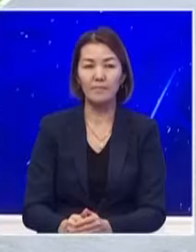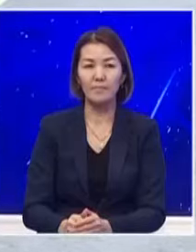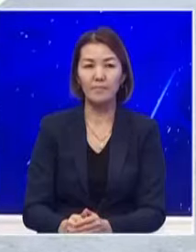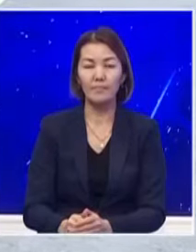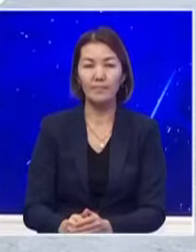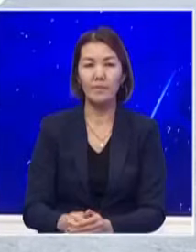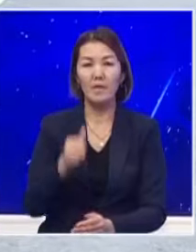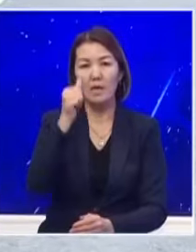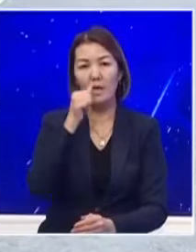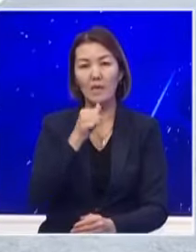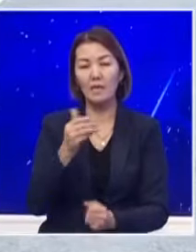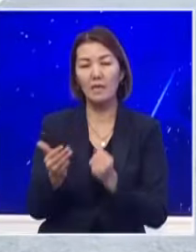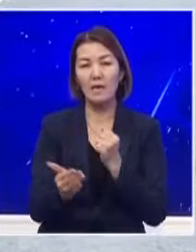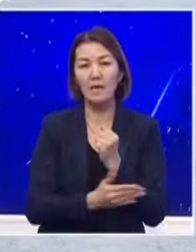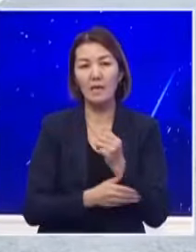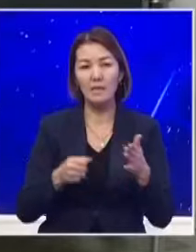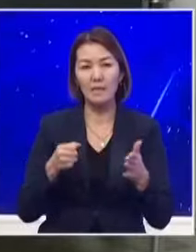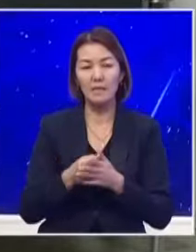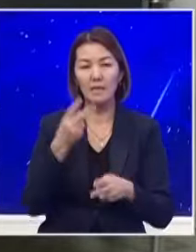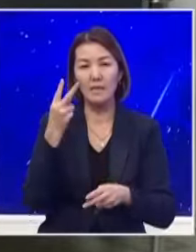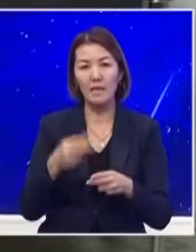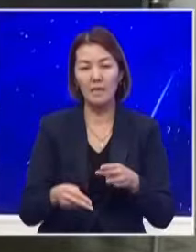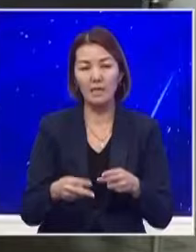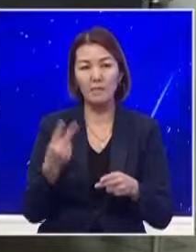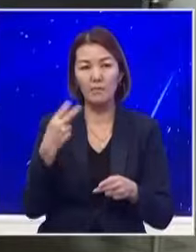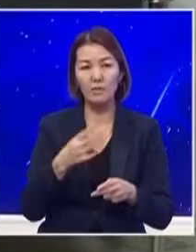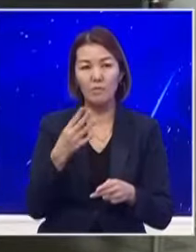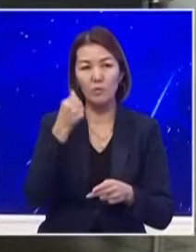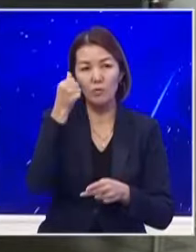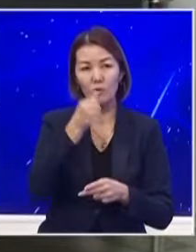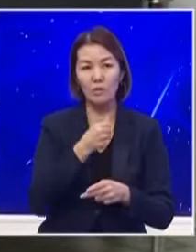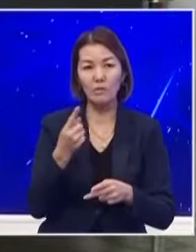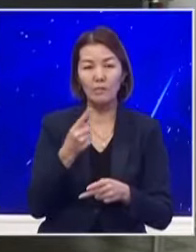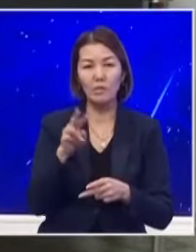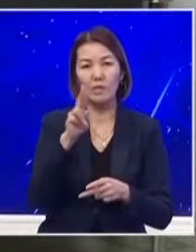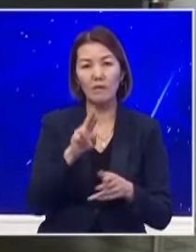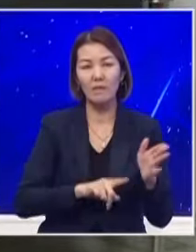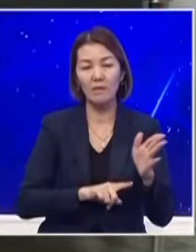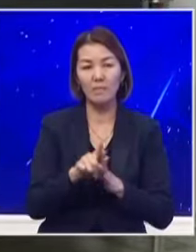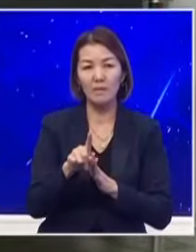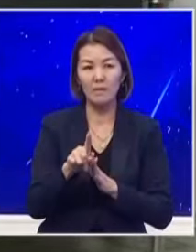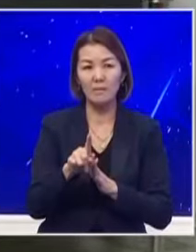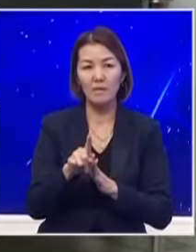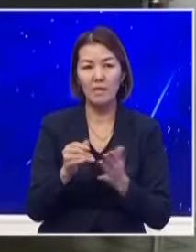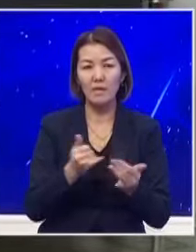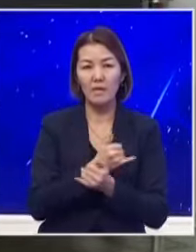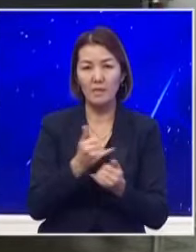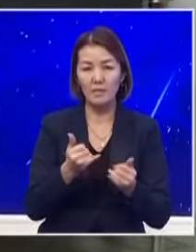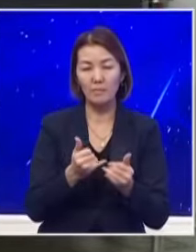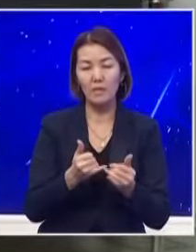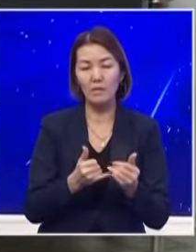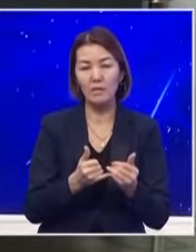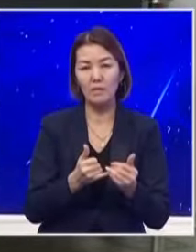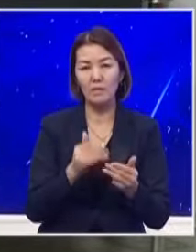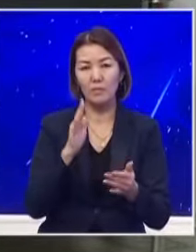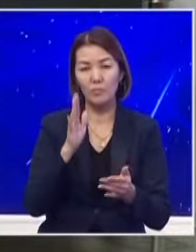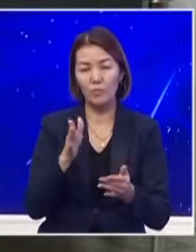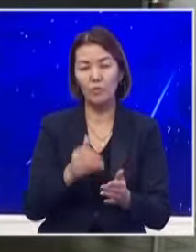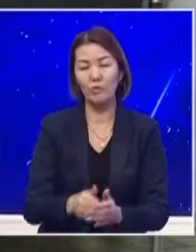аяғына дейін жұмыстарымызды аяқтап, 2024 жылы 1 қаңтардан бастап 18 жастан асқан